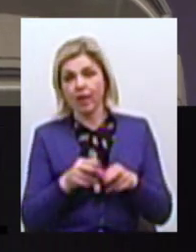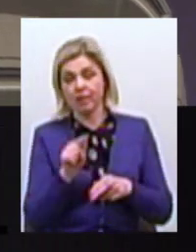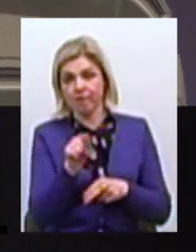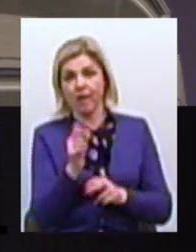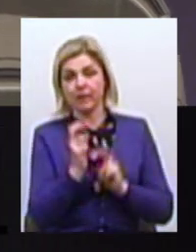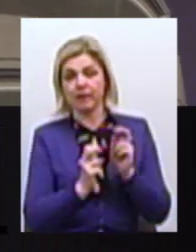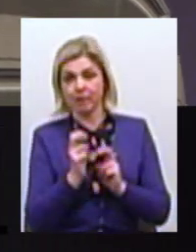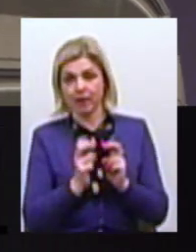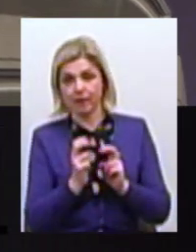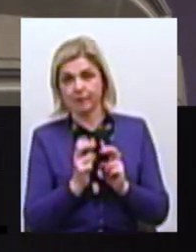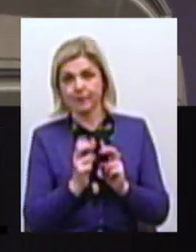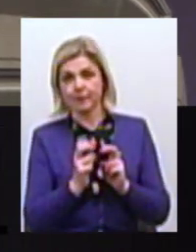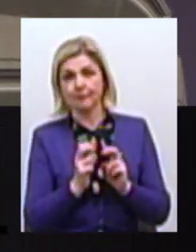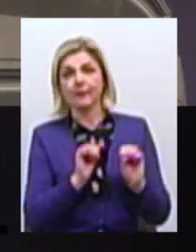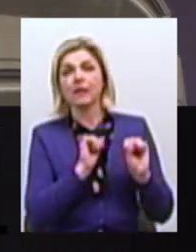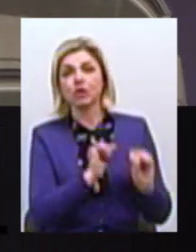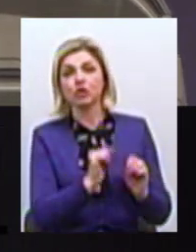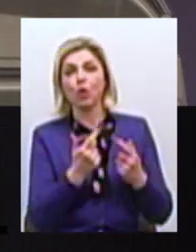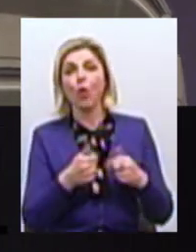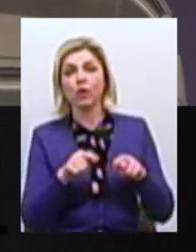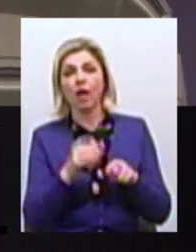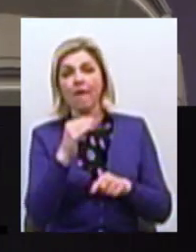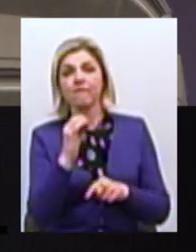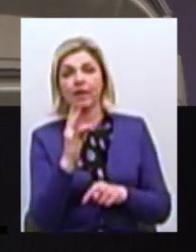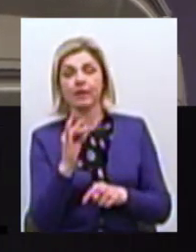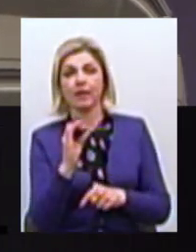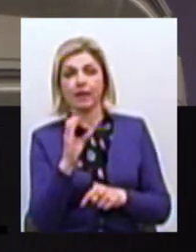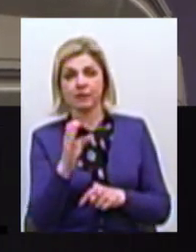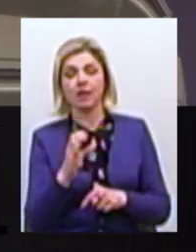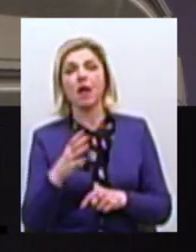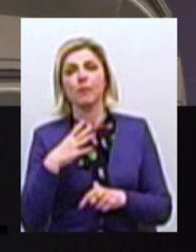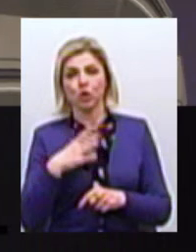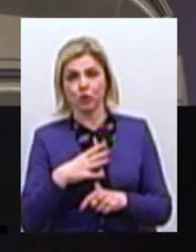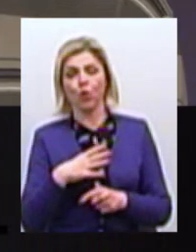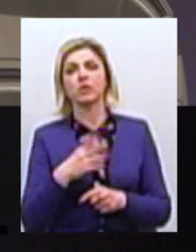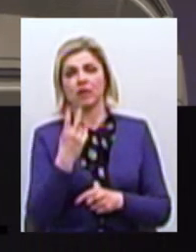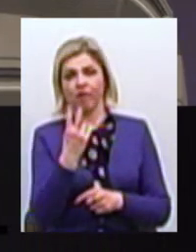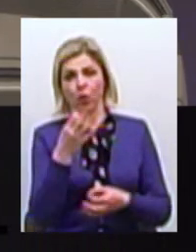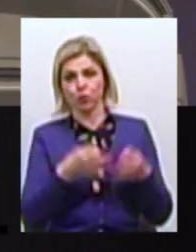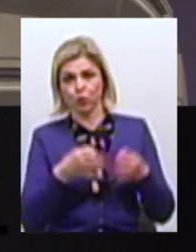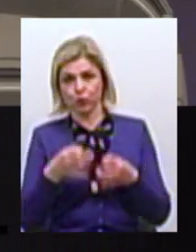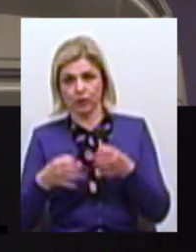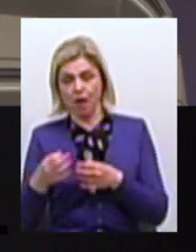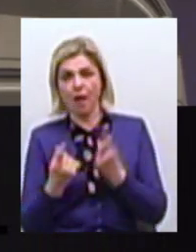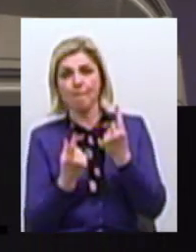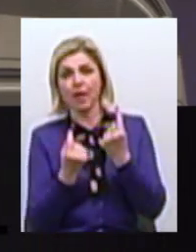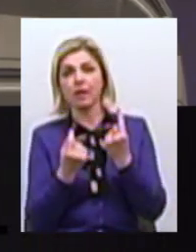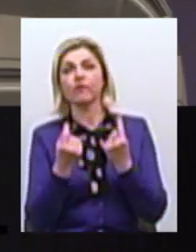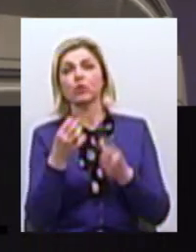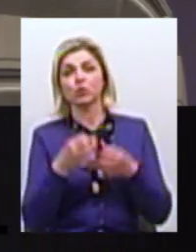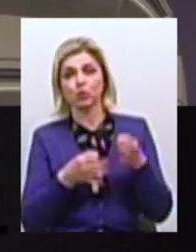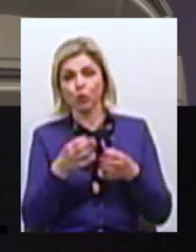предприятия, зоозащитной организации «Феникс» пришлось пройти два суда. Первый суд инстанции, первой инстанции